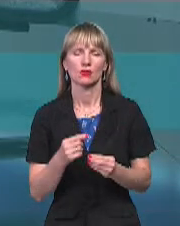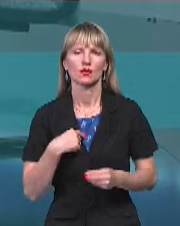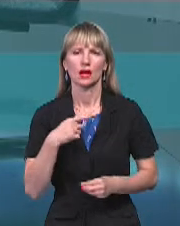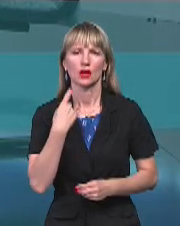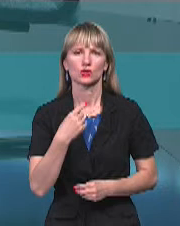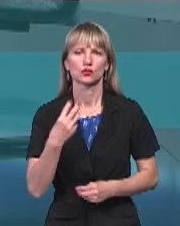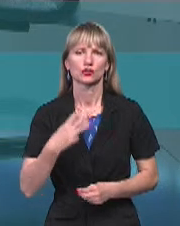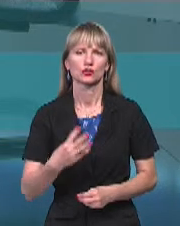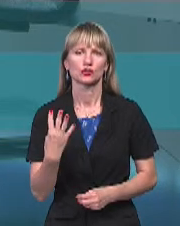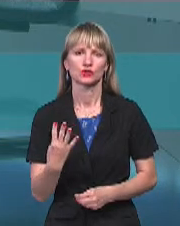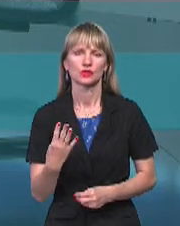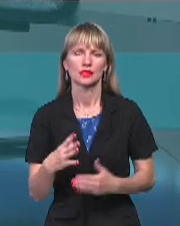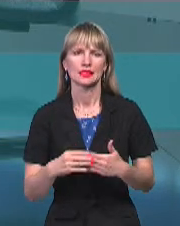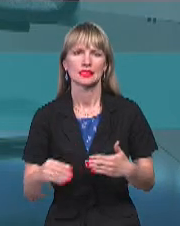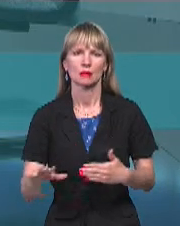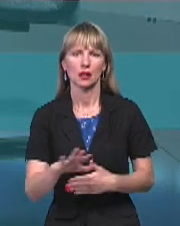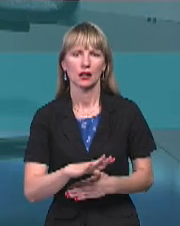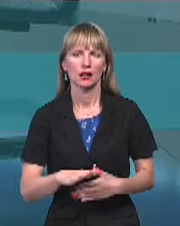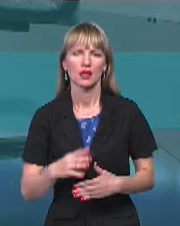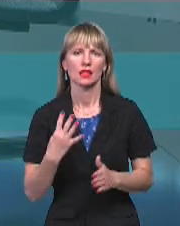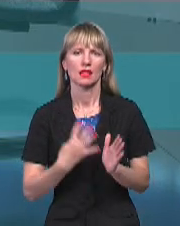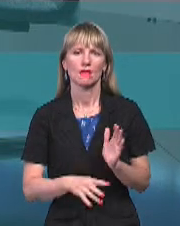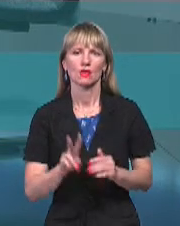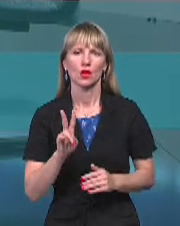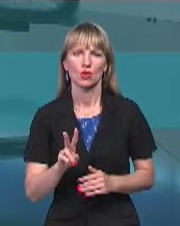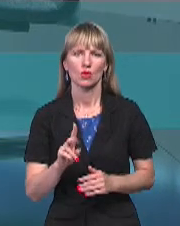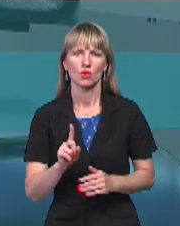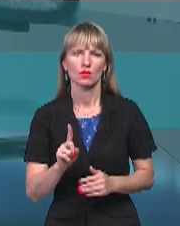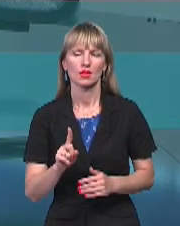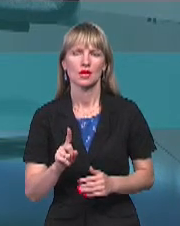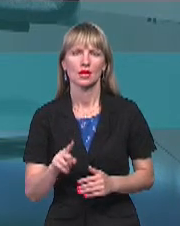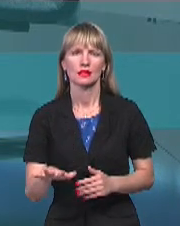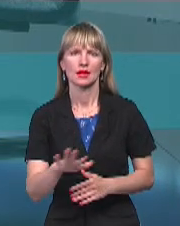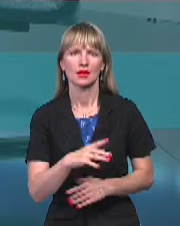кажу, 304 ділянки. 91 ділянка спірна